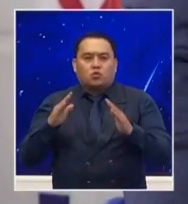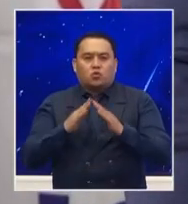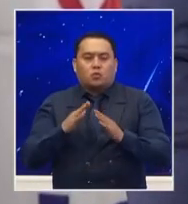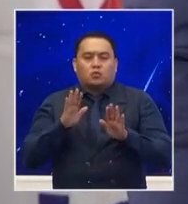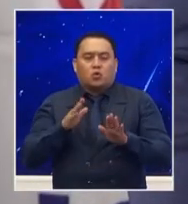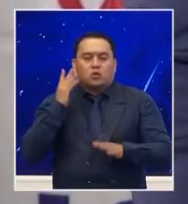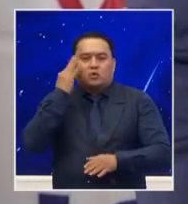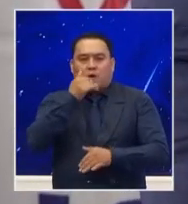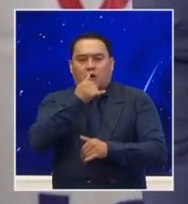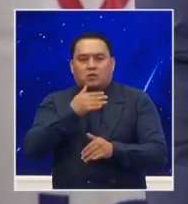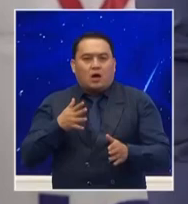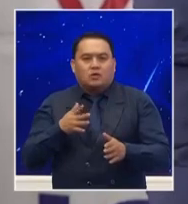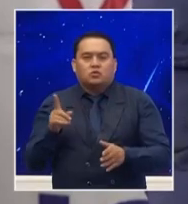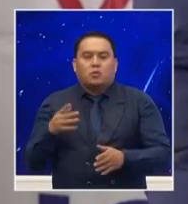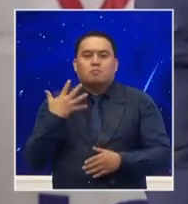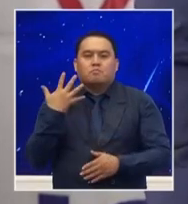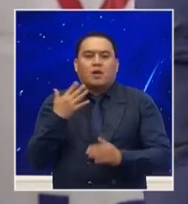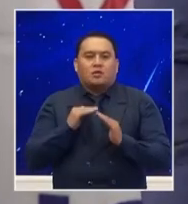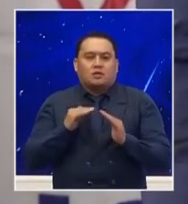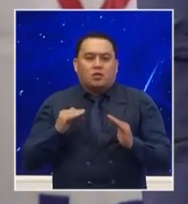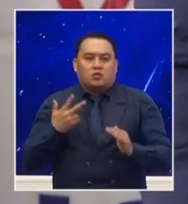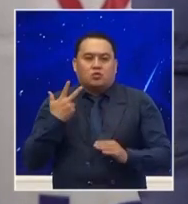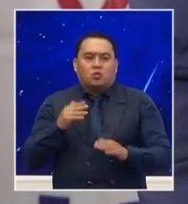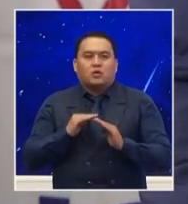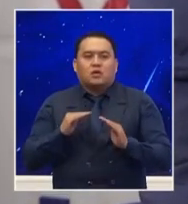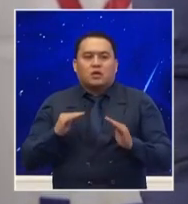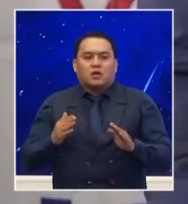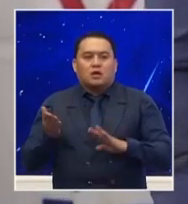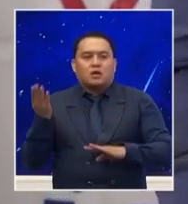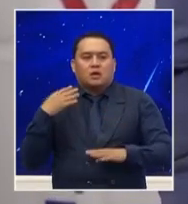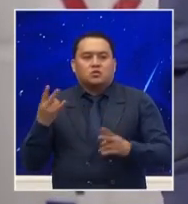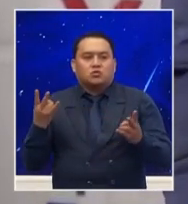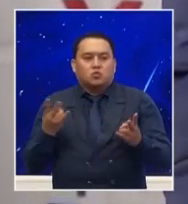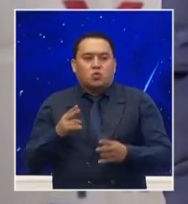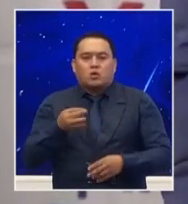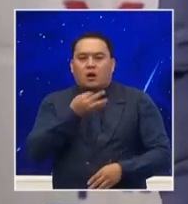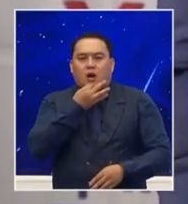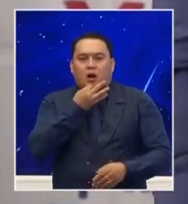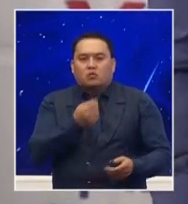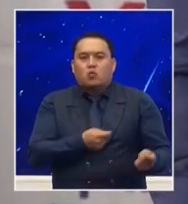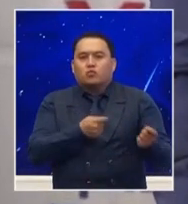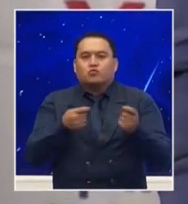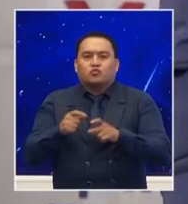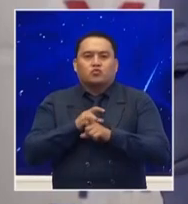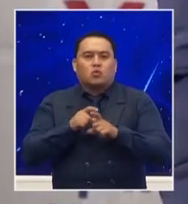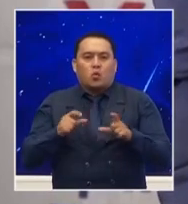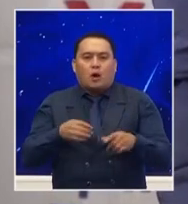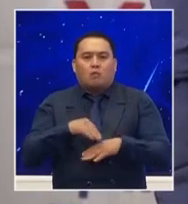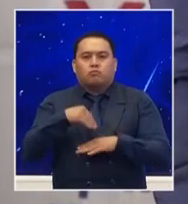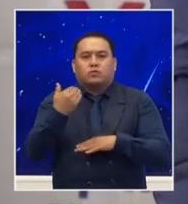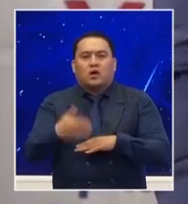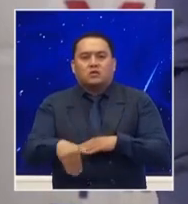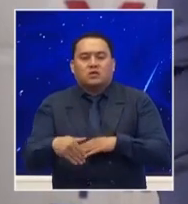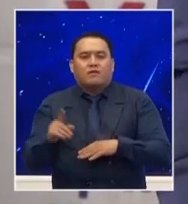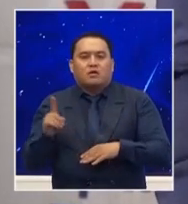только мечтать. У меня 5 детей, 3 из них – школьники. Раньше приходилось с раннего утра вести детей в школу, а когда опаздывали на